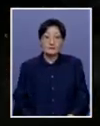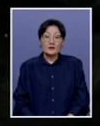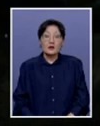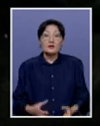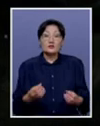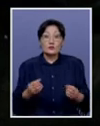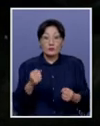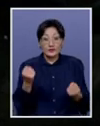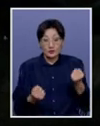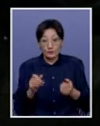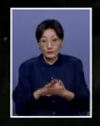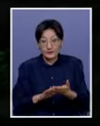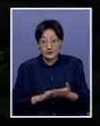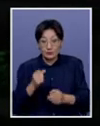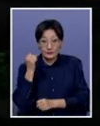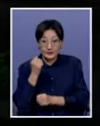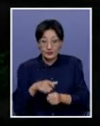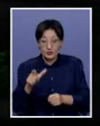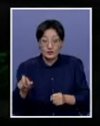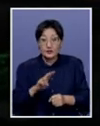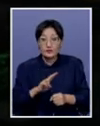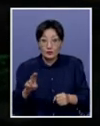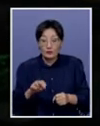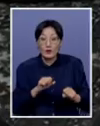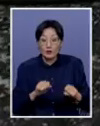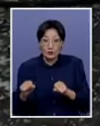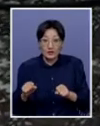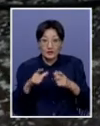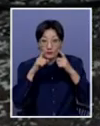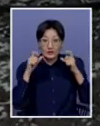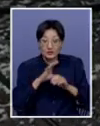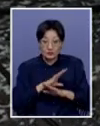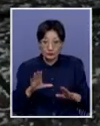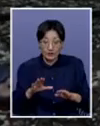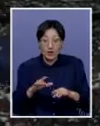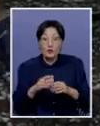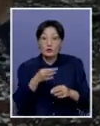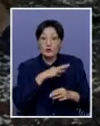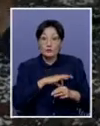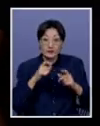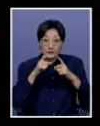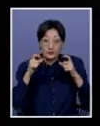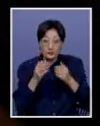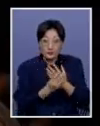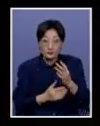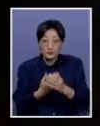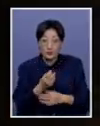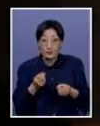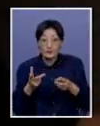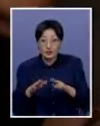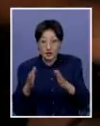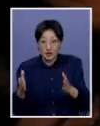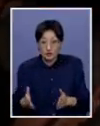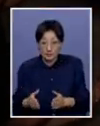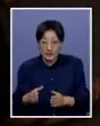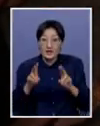Одан бөлек көлік жуатын орынның қызметкерлерінің ешбірінде қорғаныс құралдары болмады, ал қолданылған бетперде мен қолғапты тастайтын жәшік